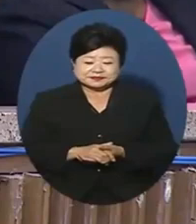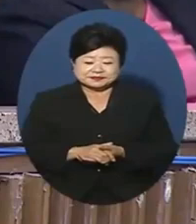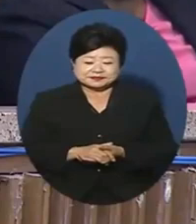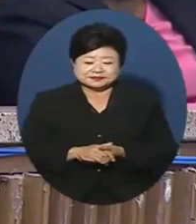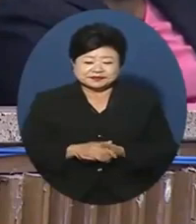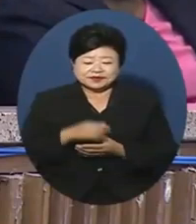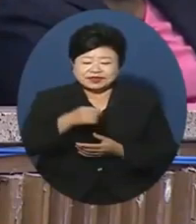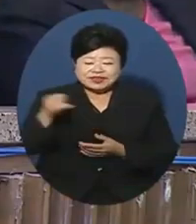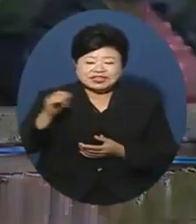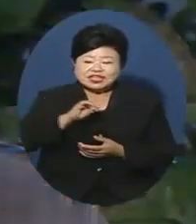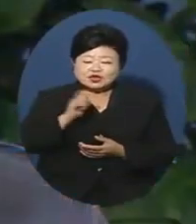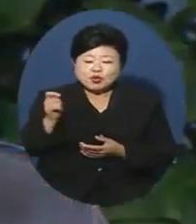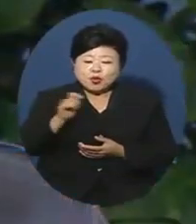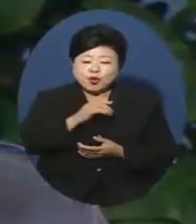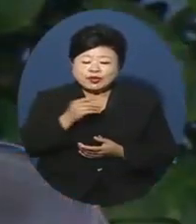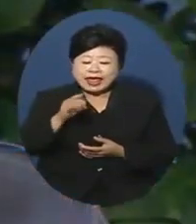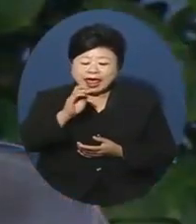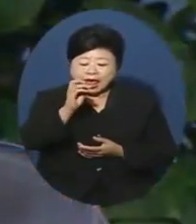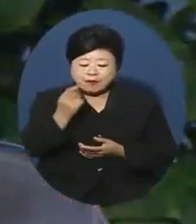니고데모라는